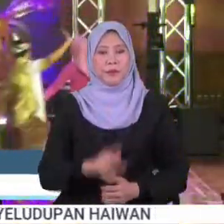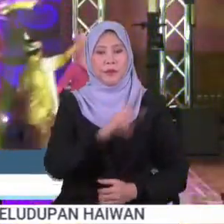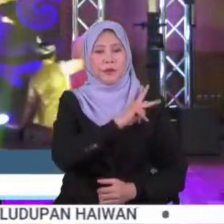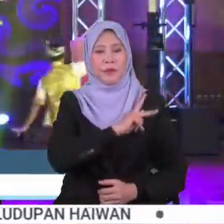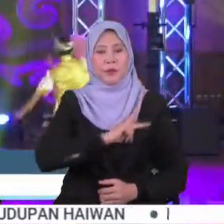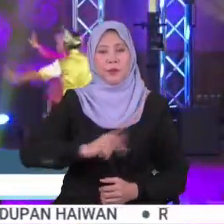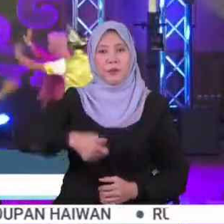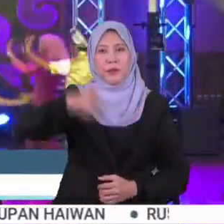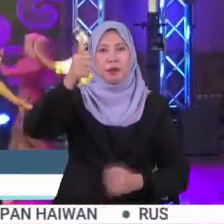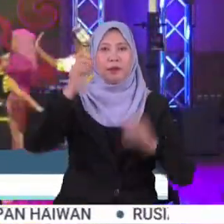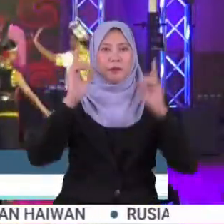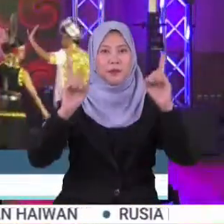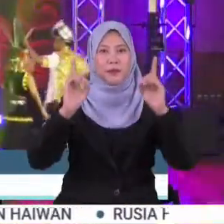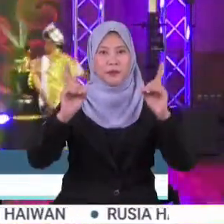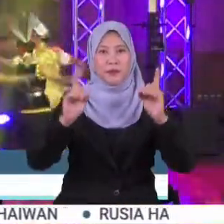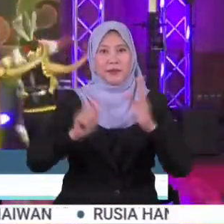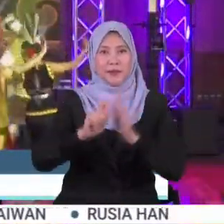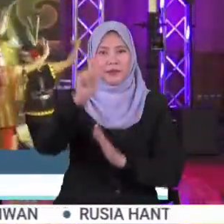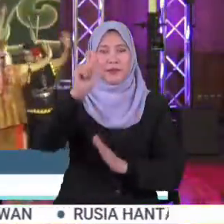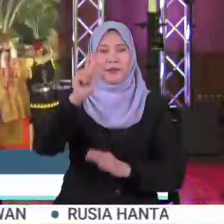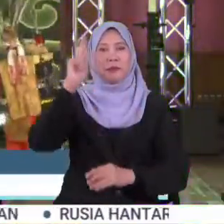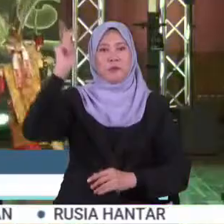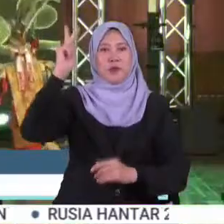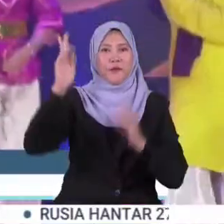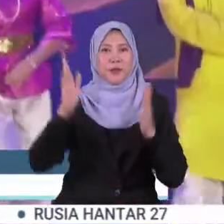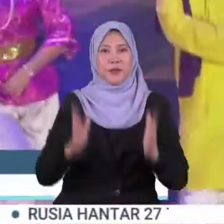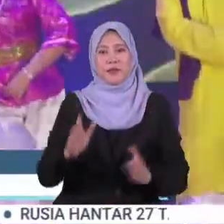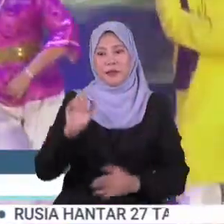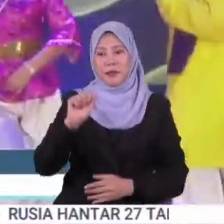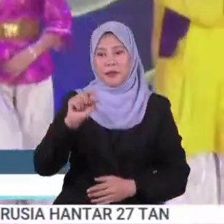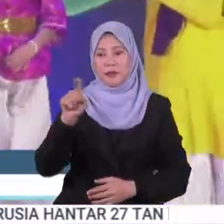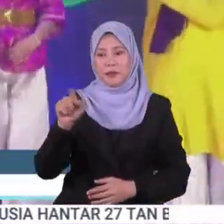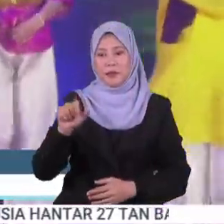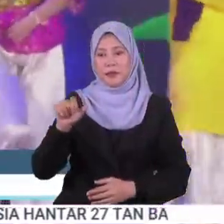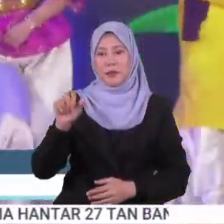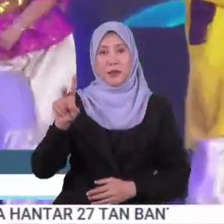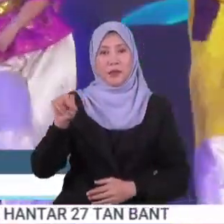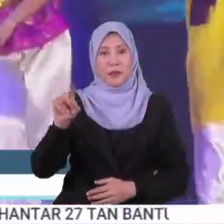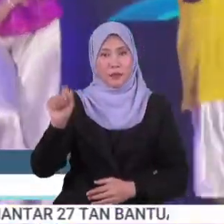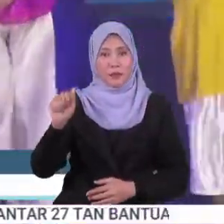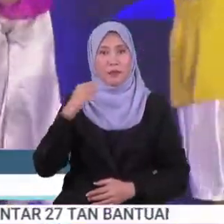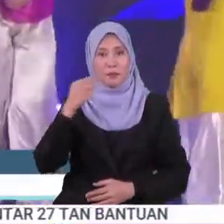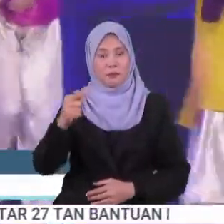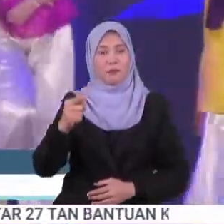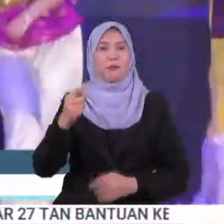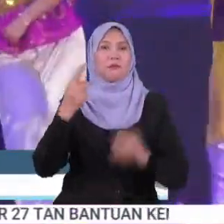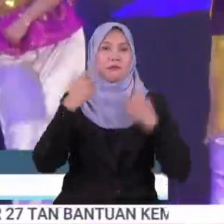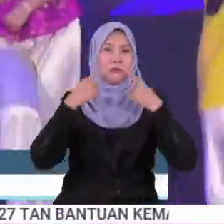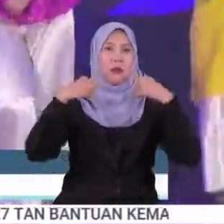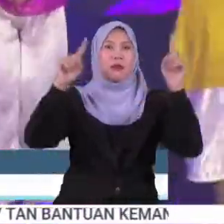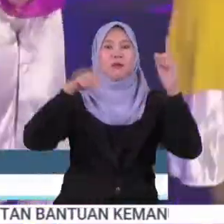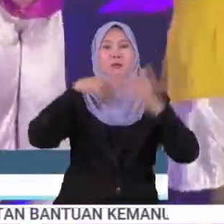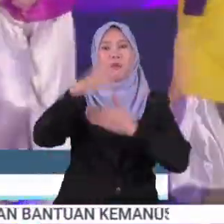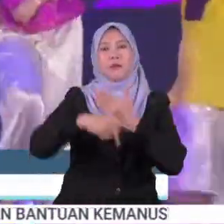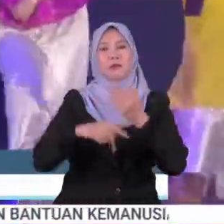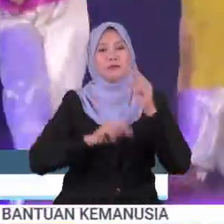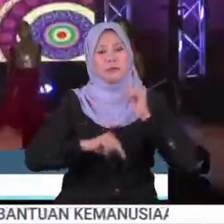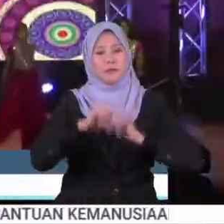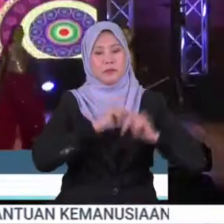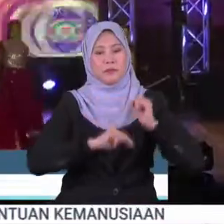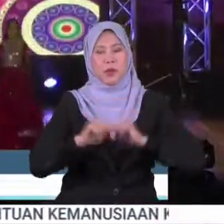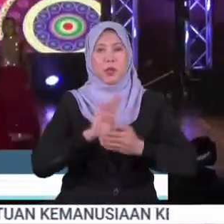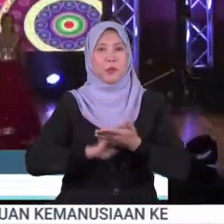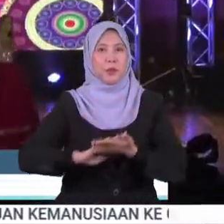Ketua Pengarah Pendidikan Tinggi Profesor Dr. Azlinda Azman mengakui program berjaya membentuk nilai-nilai murni dalam